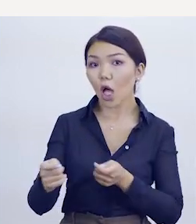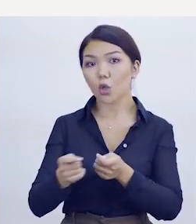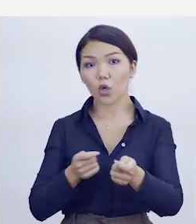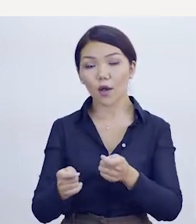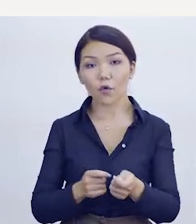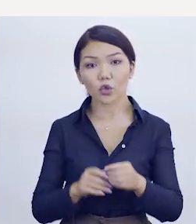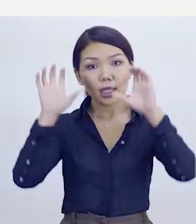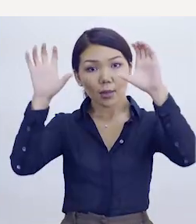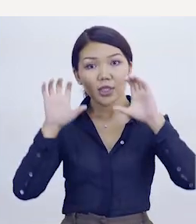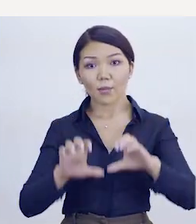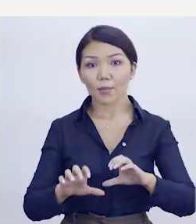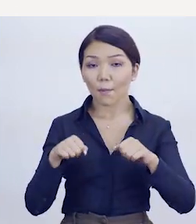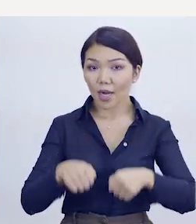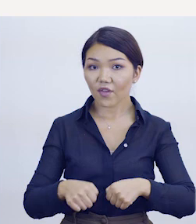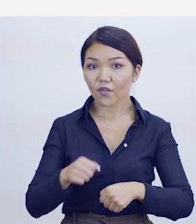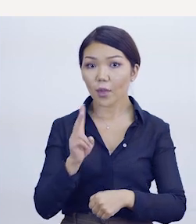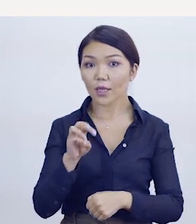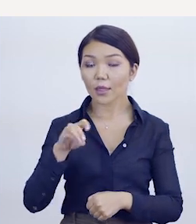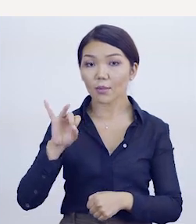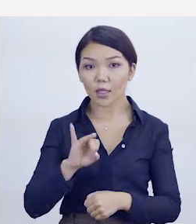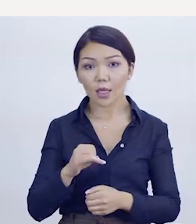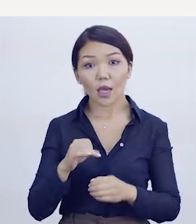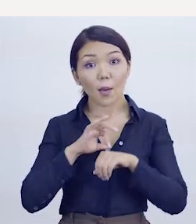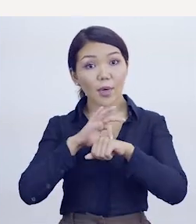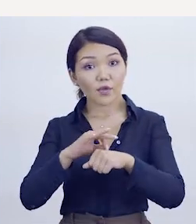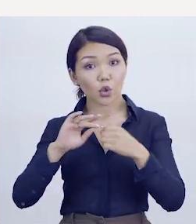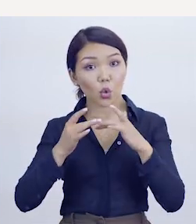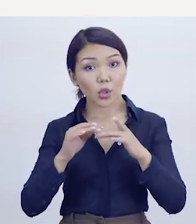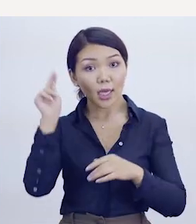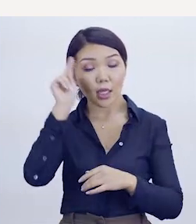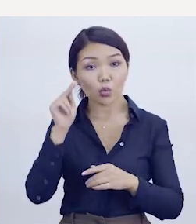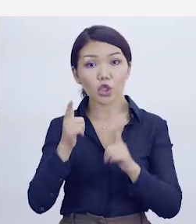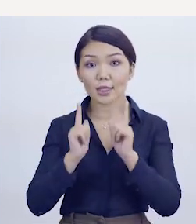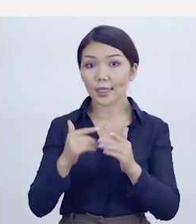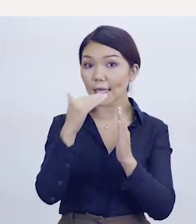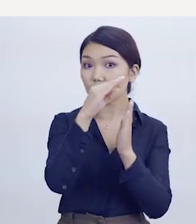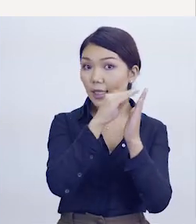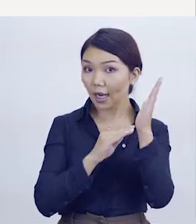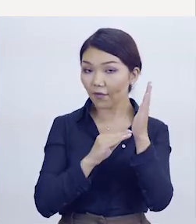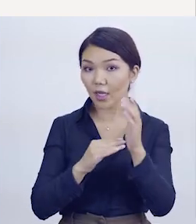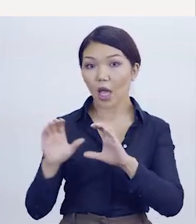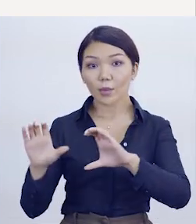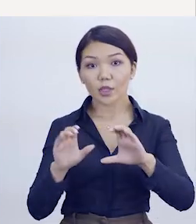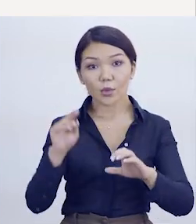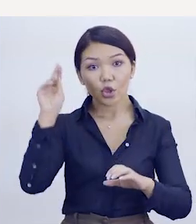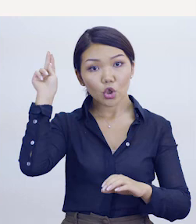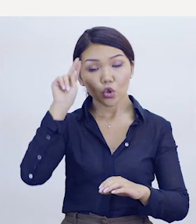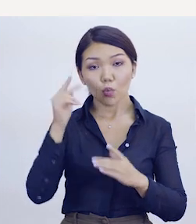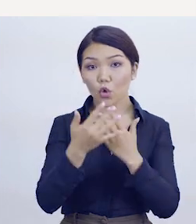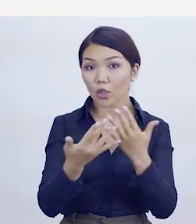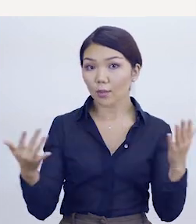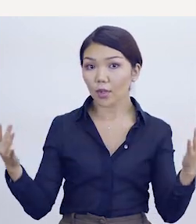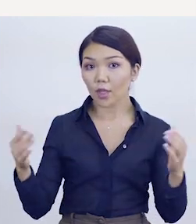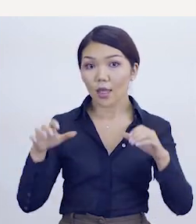УИКами. Обеспечение избирательных комиссий методическими материалами, журналы руководства и нормативно-правовыми актами.